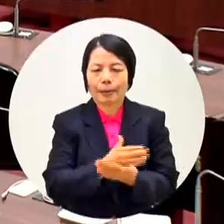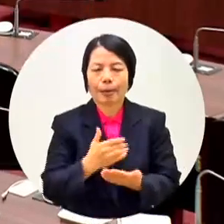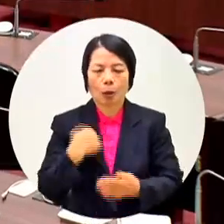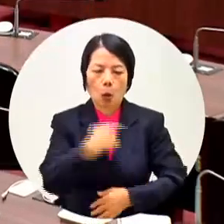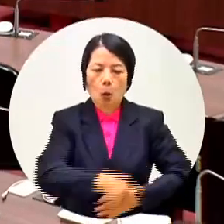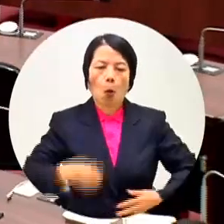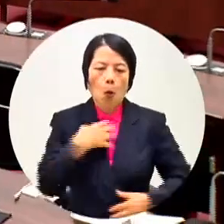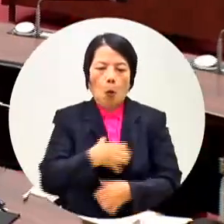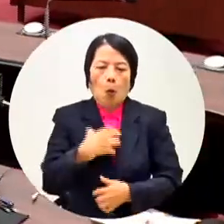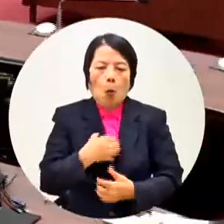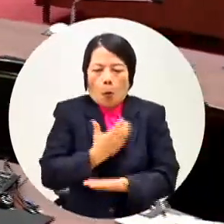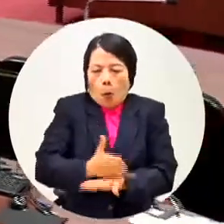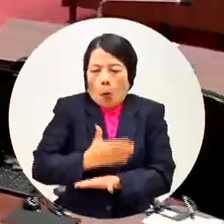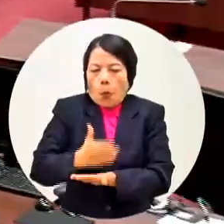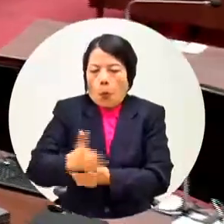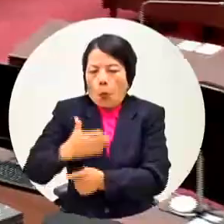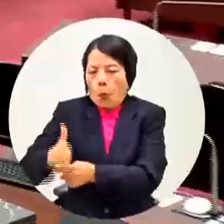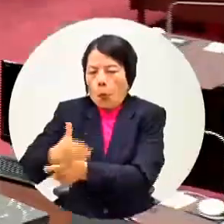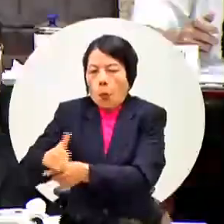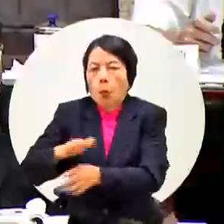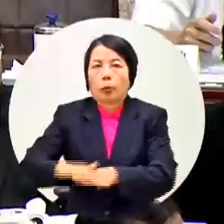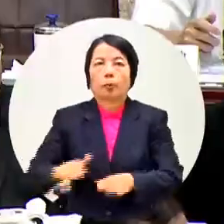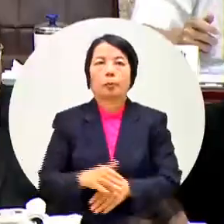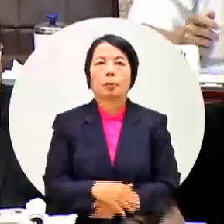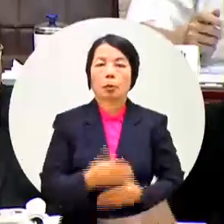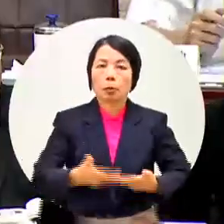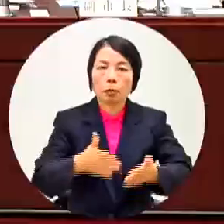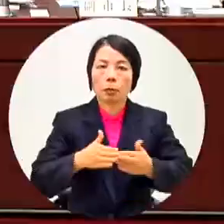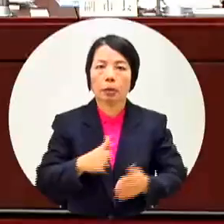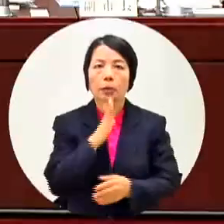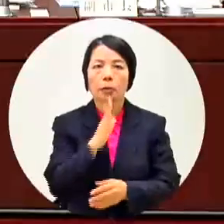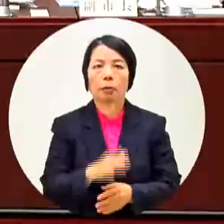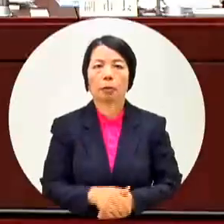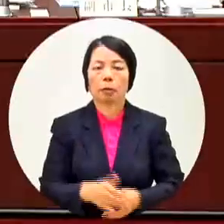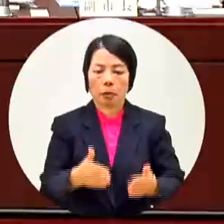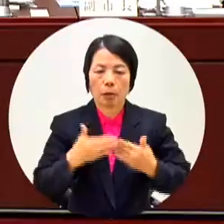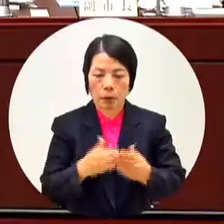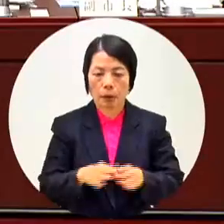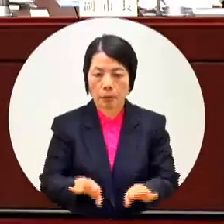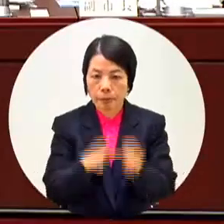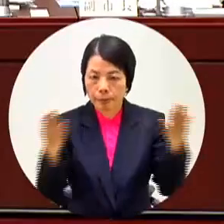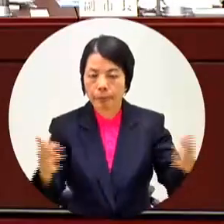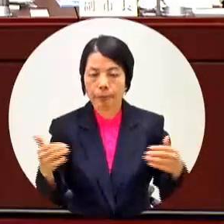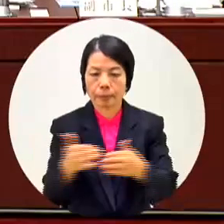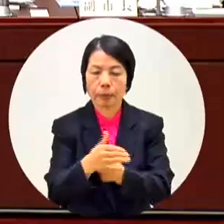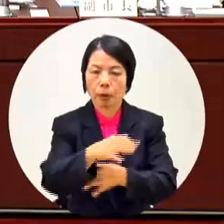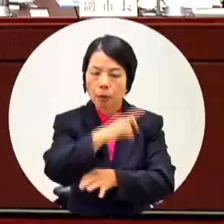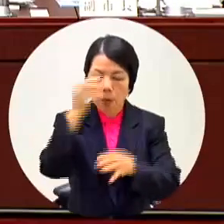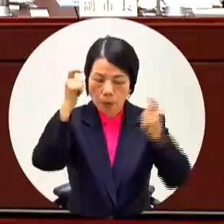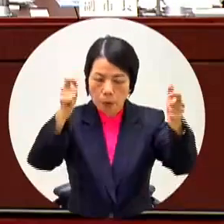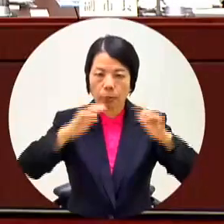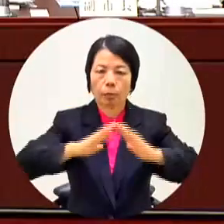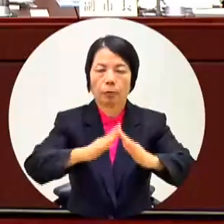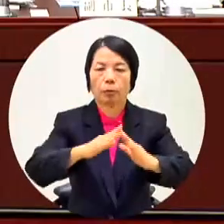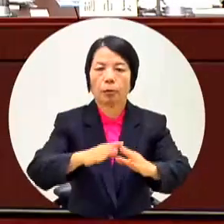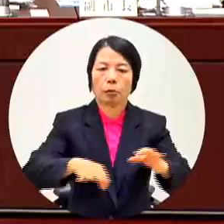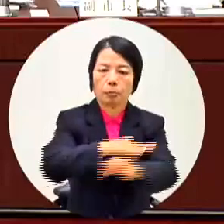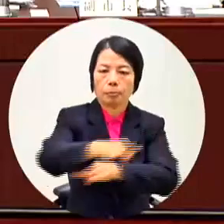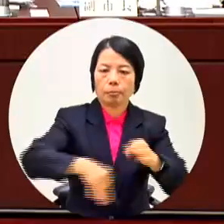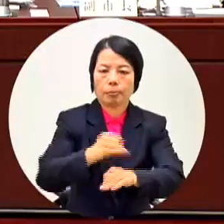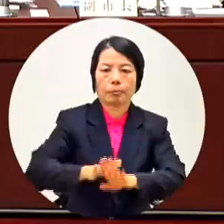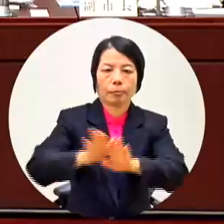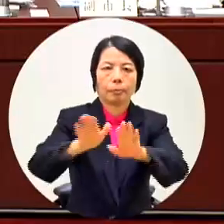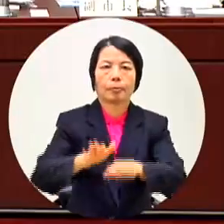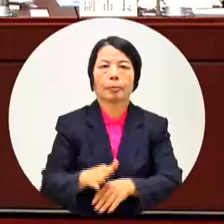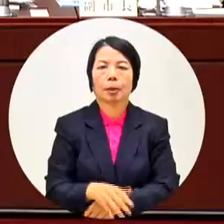是，我希望要打通高雄市经济的任督二脉。我也期许在